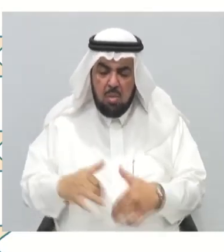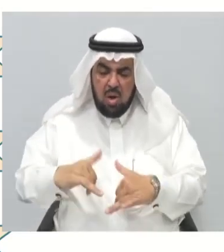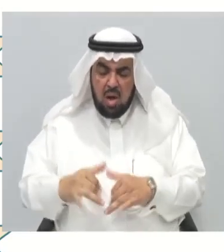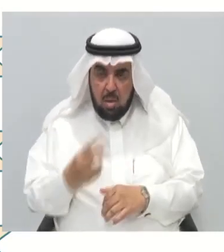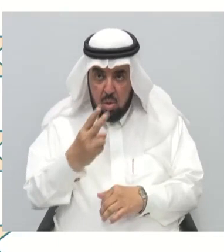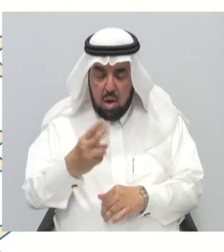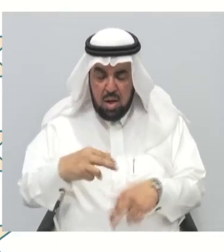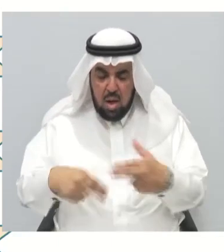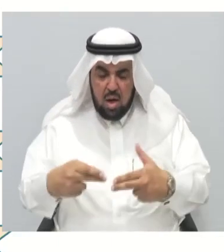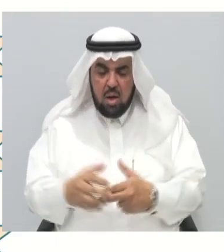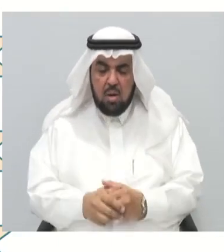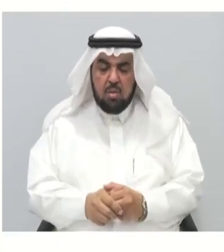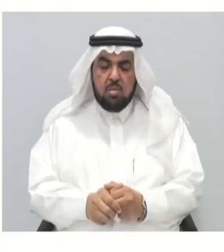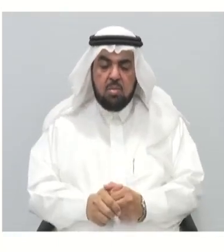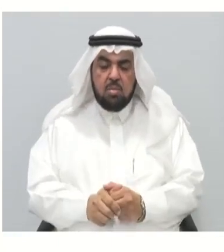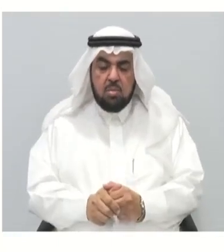معاينه الحركه